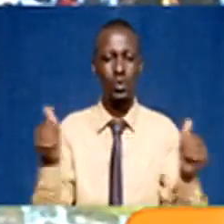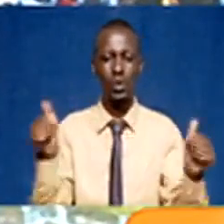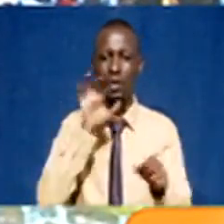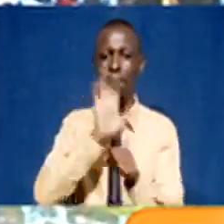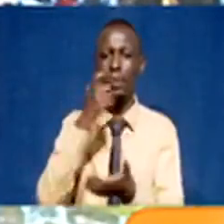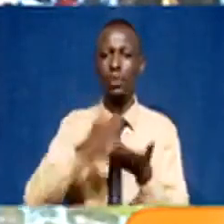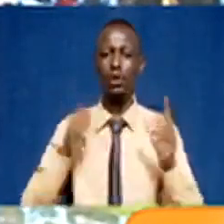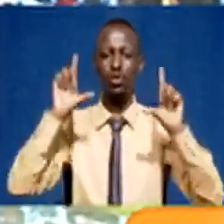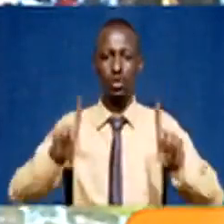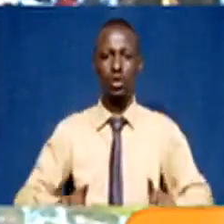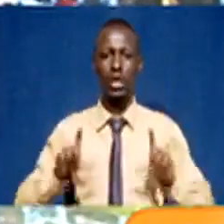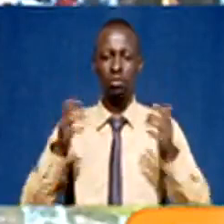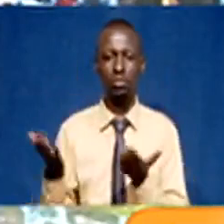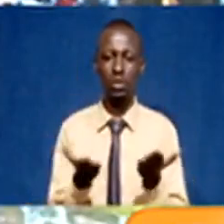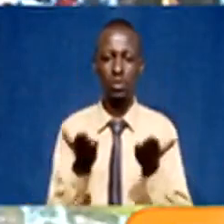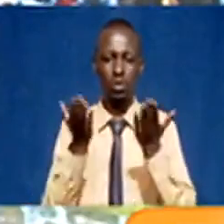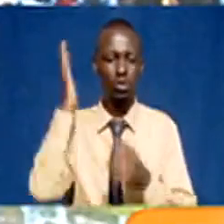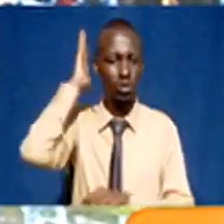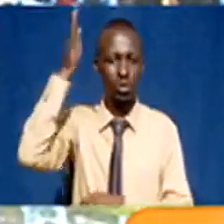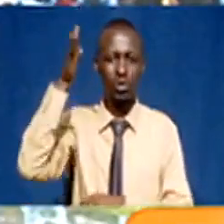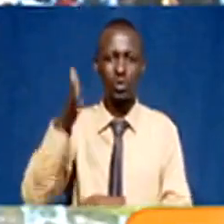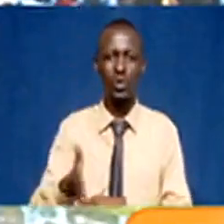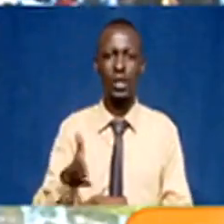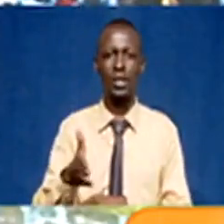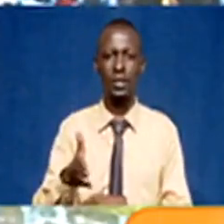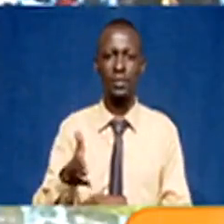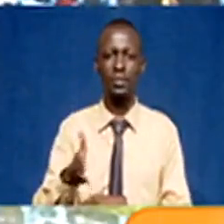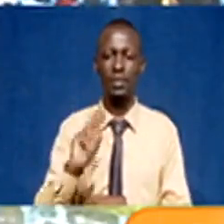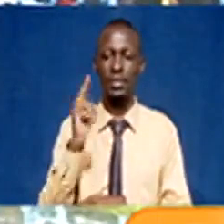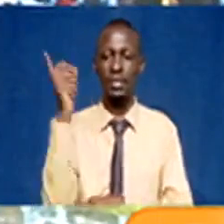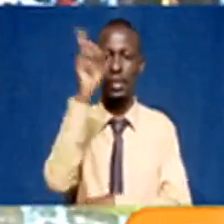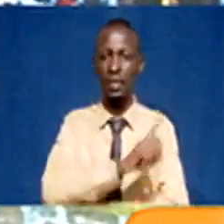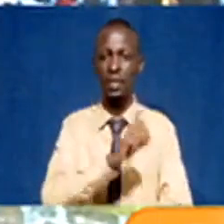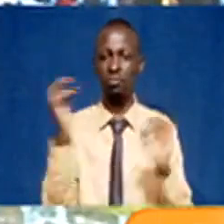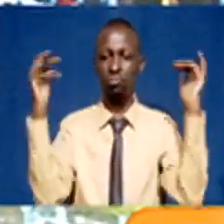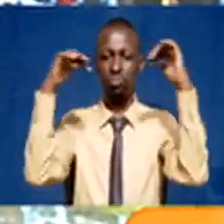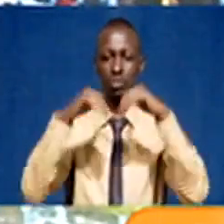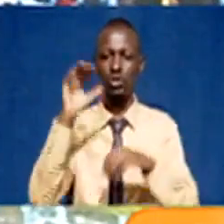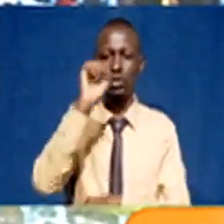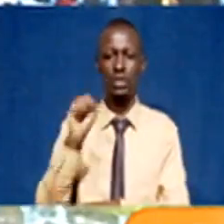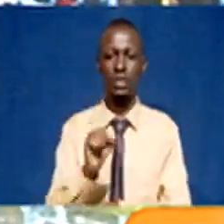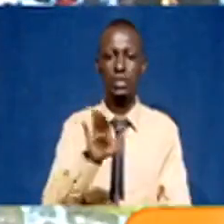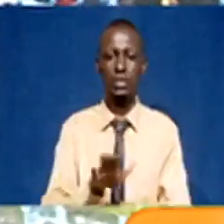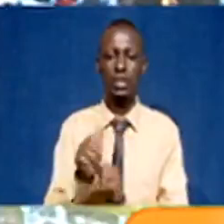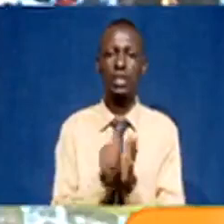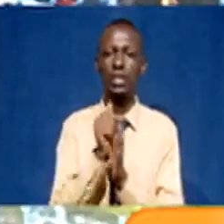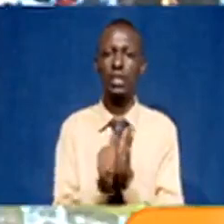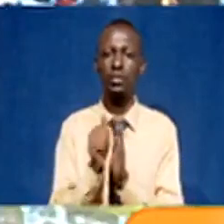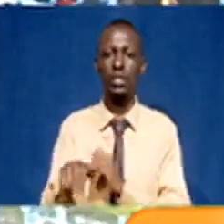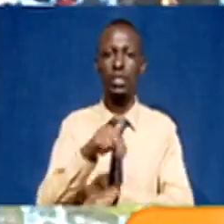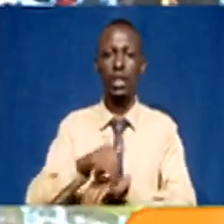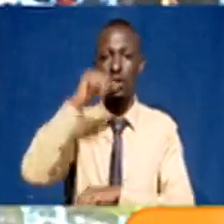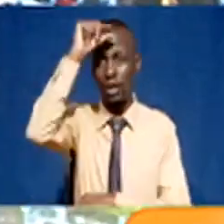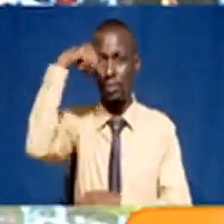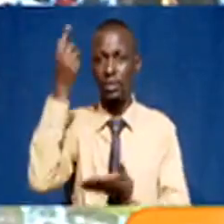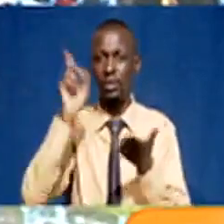gharama ya maisha itaanza kuimarika kwa kiasi kikubwa. Katika siku ya pili ya kongamano la mawaziri mjini Naivasha, serikali kuu pia